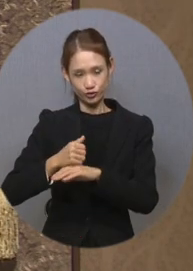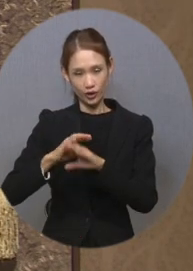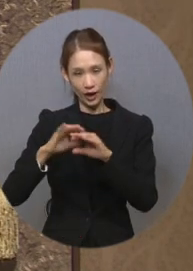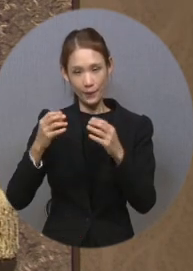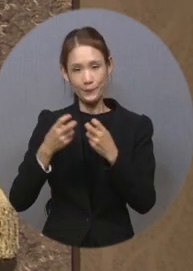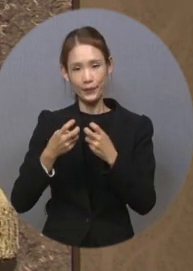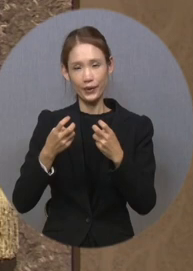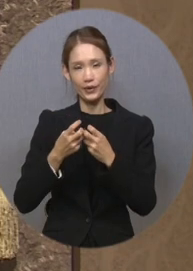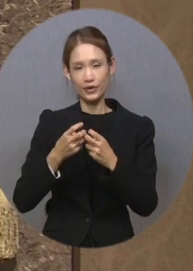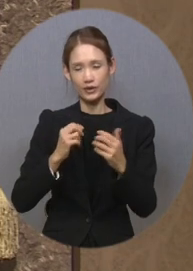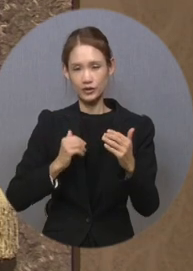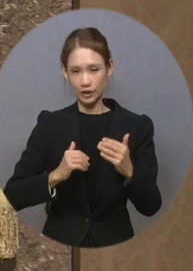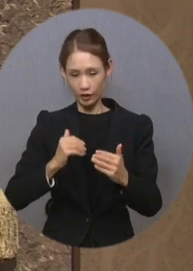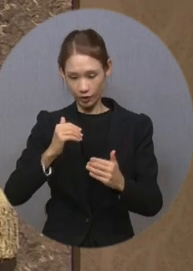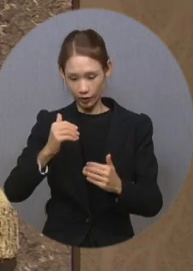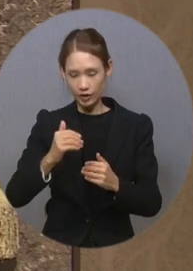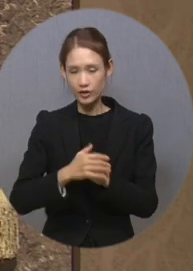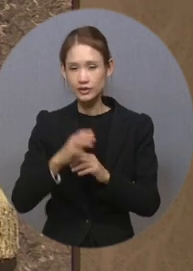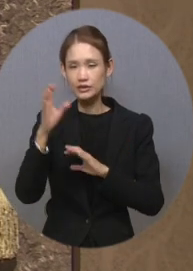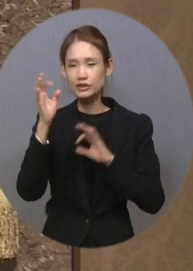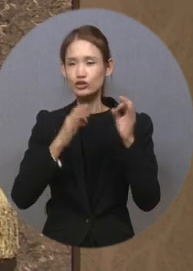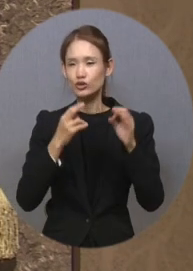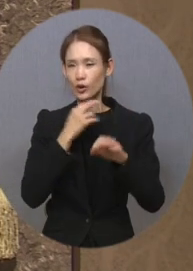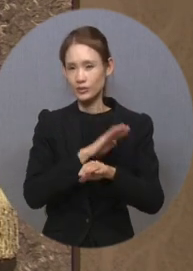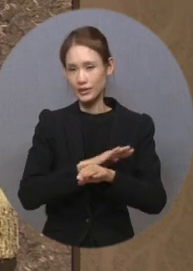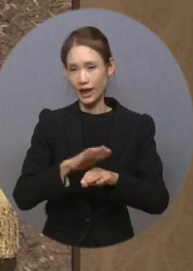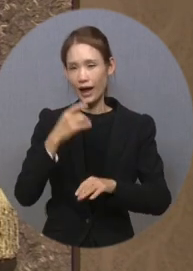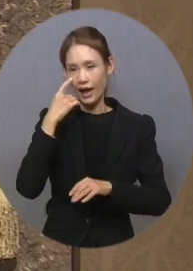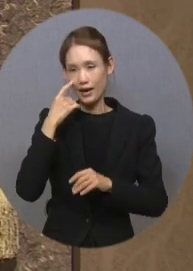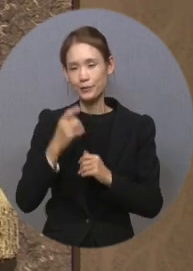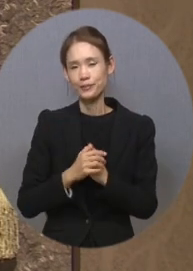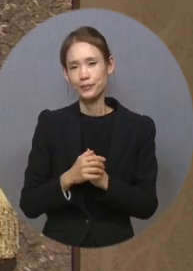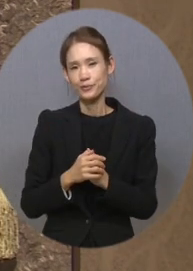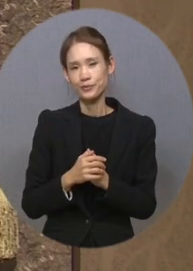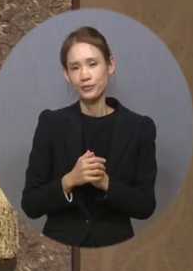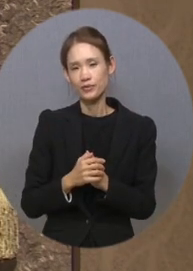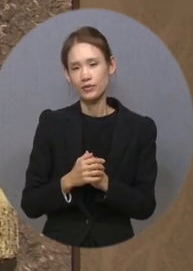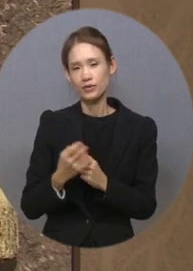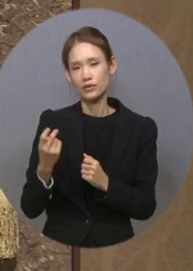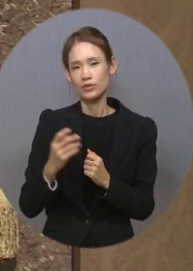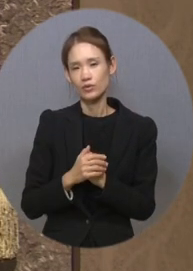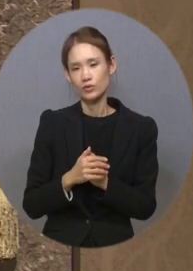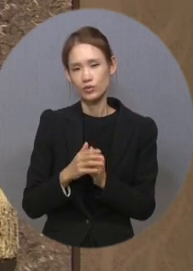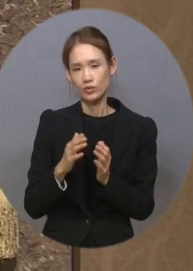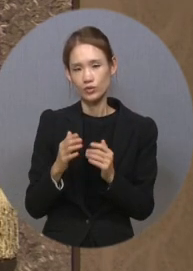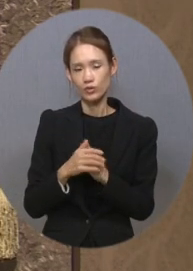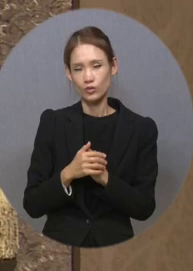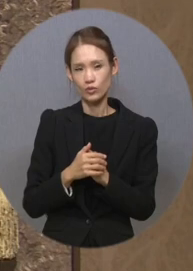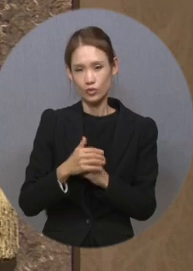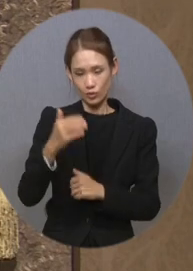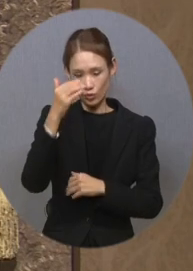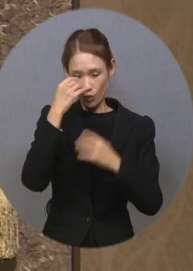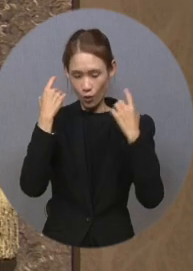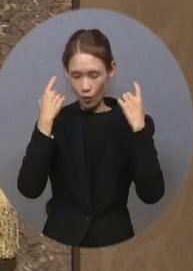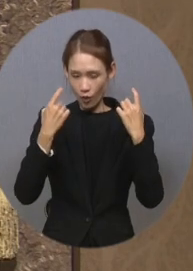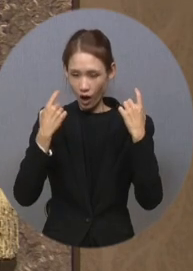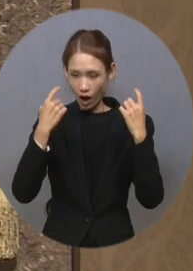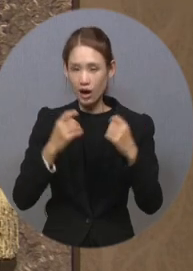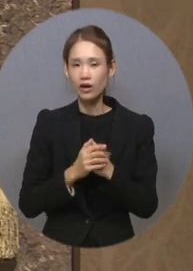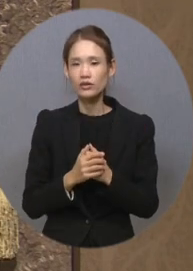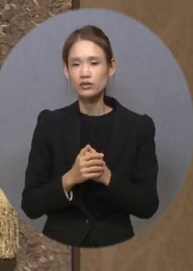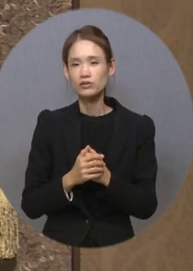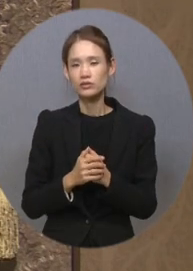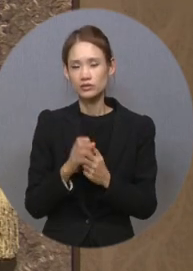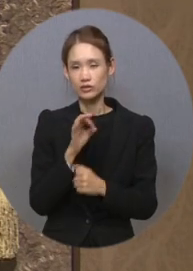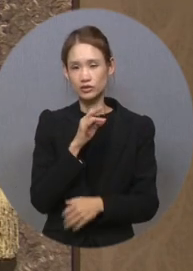것들을 차질 없이 해 나가려고 합니다. 또 그러면서 한편으로는 그 관광 이것도